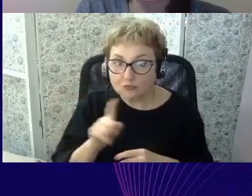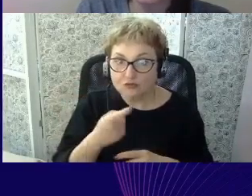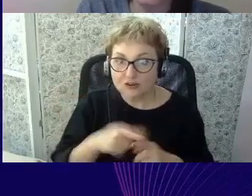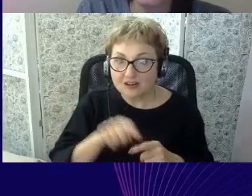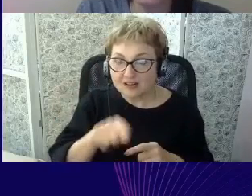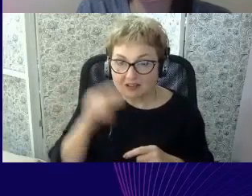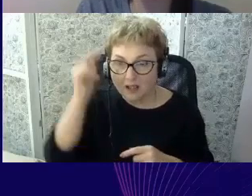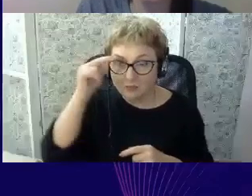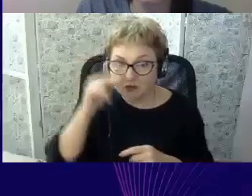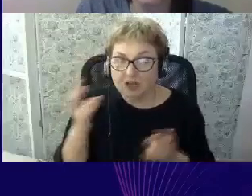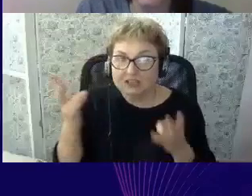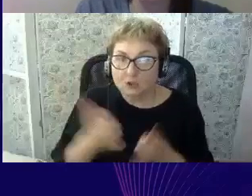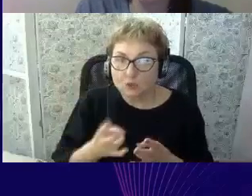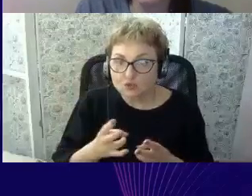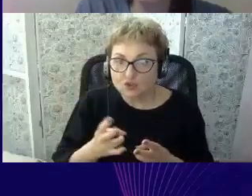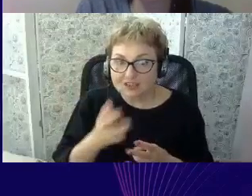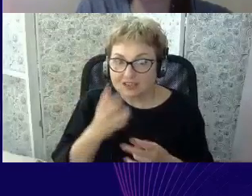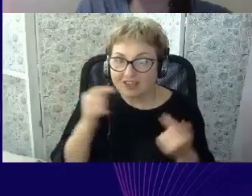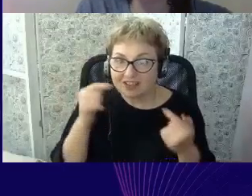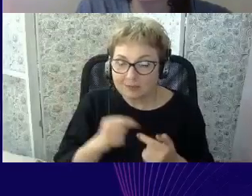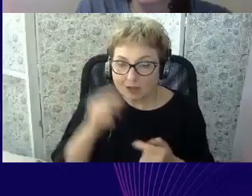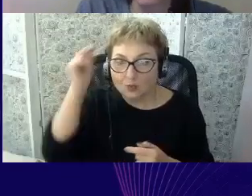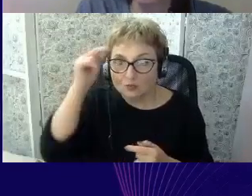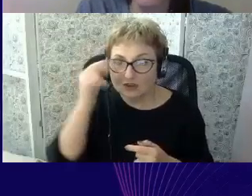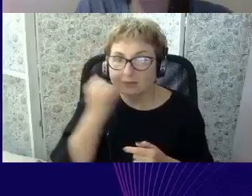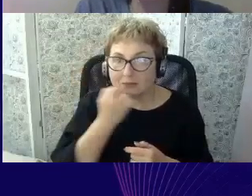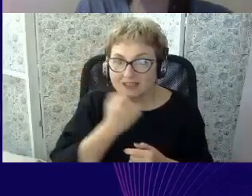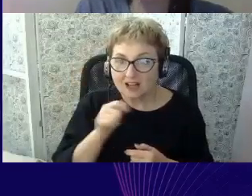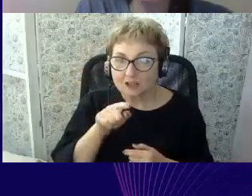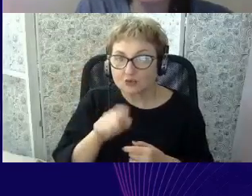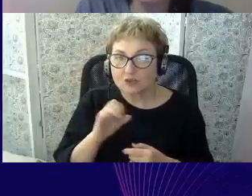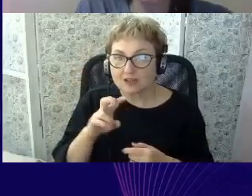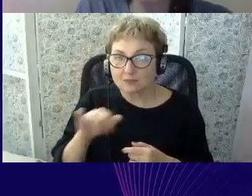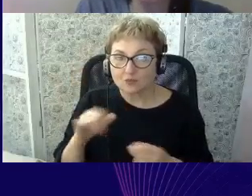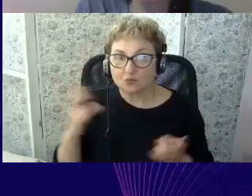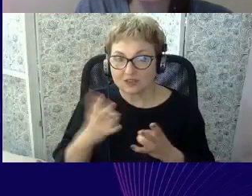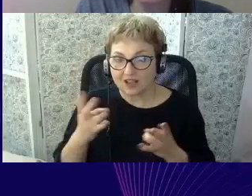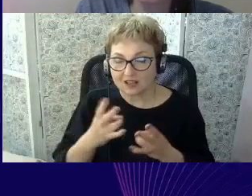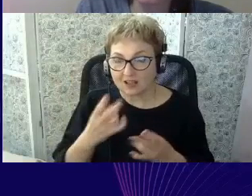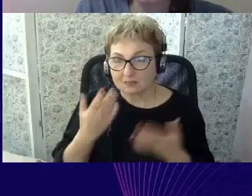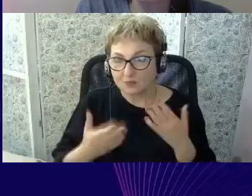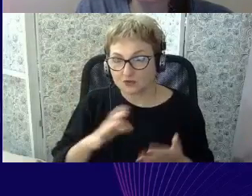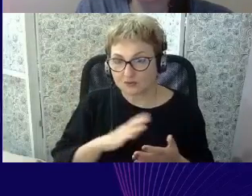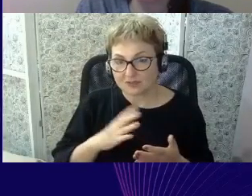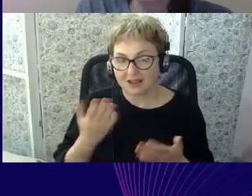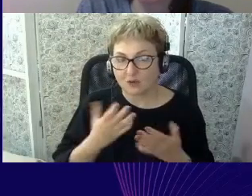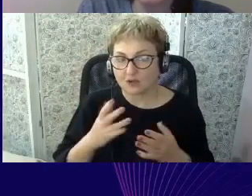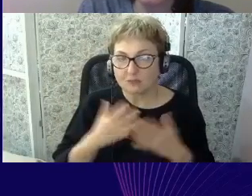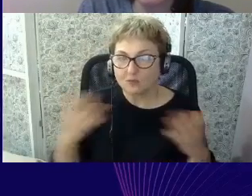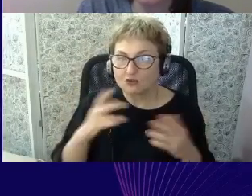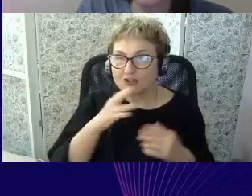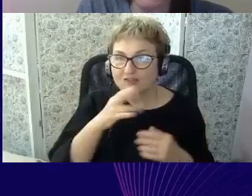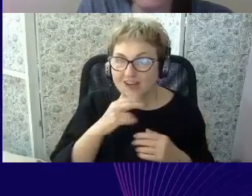данный обучающийся нуждается в адаптации учебного материала, что ему надо, может быть, какое-то